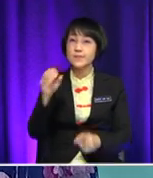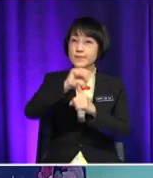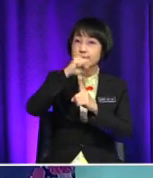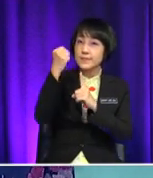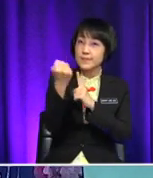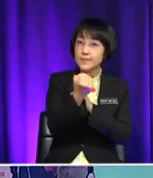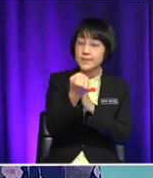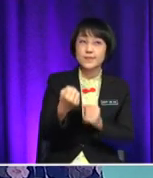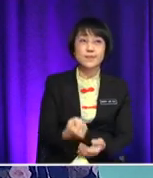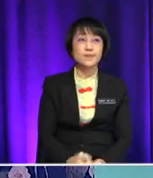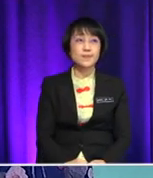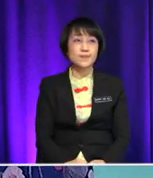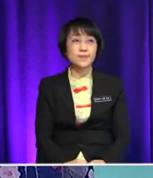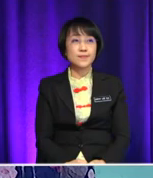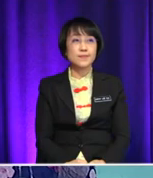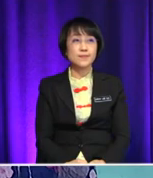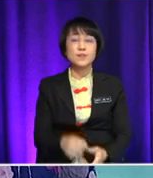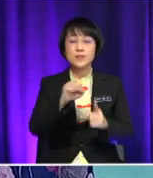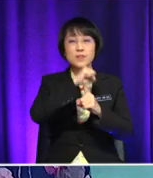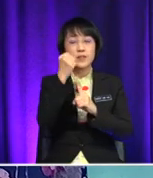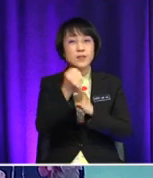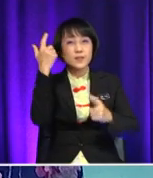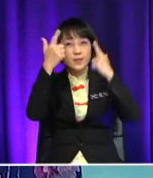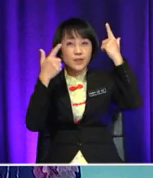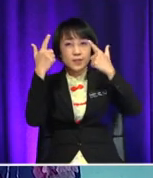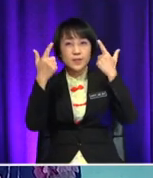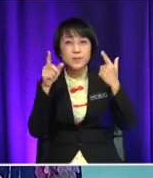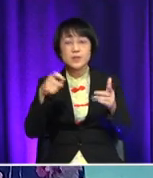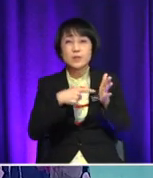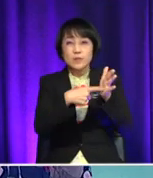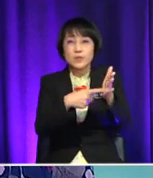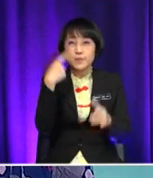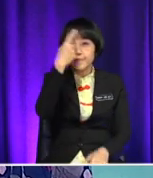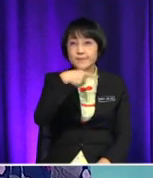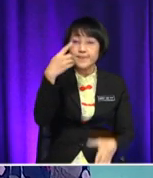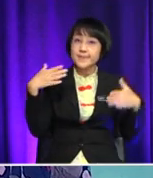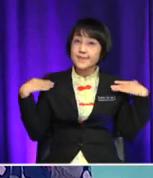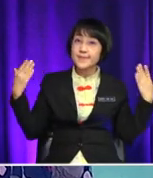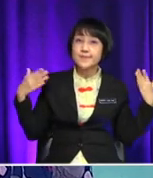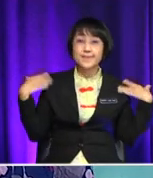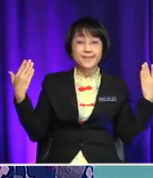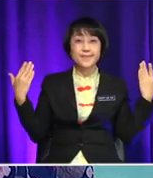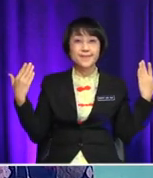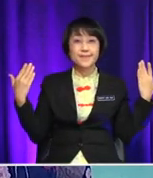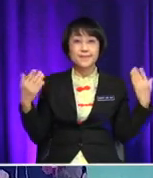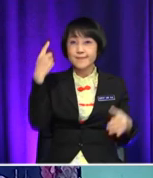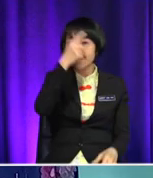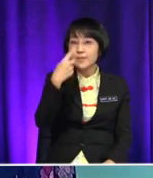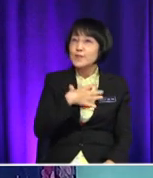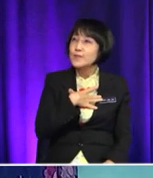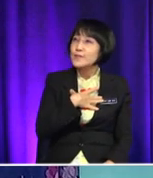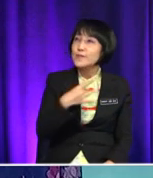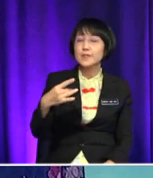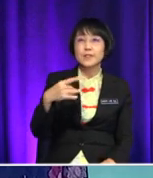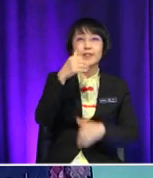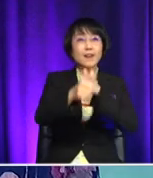pelanjungan kita kena Ekspresikan wajah kita yang gembira wajah kita yang suka akan keindahan alam